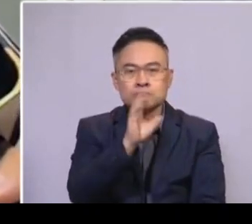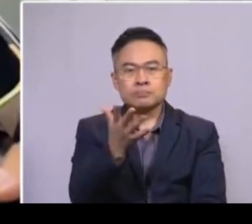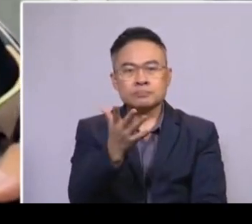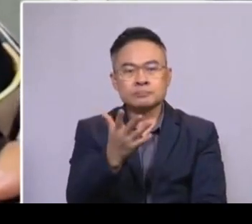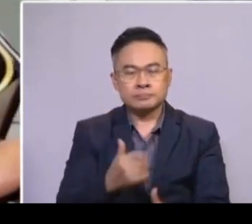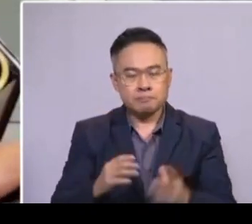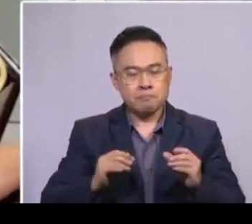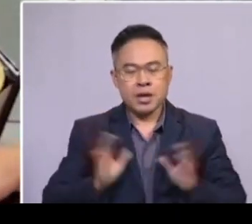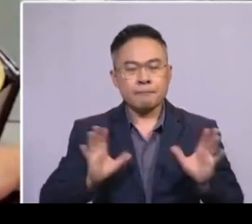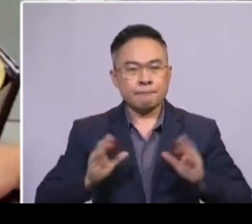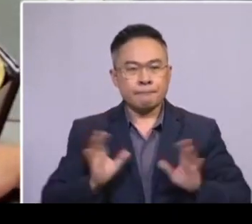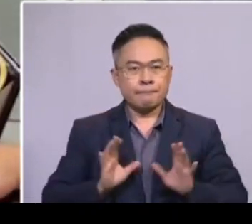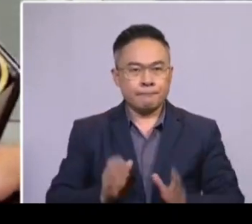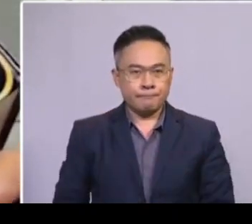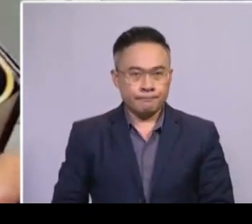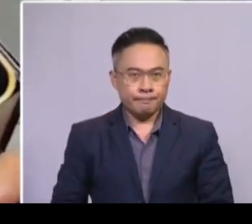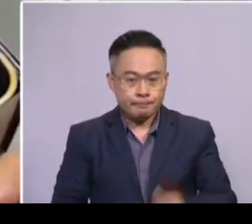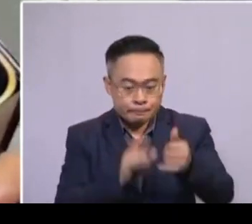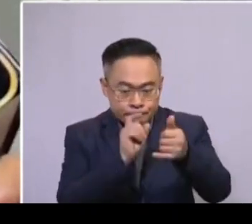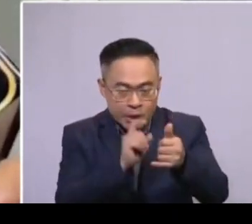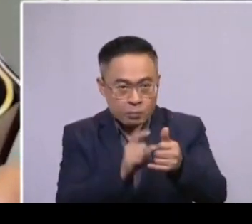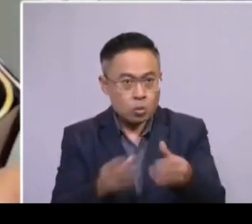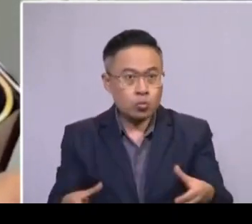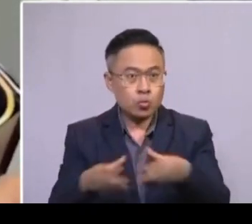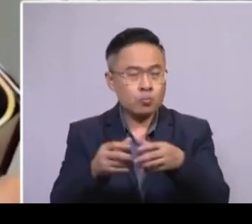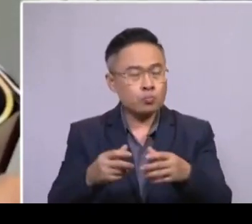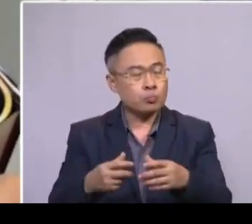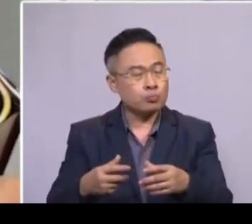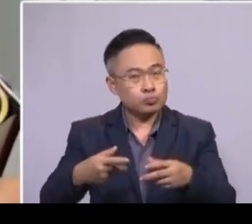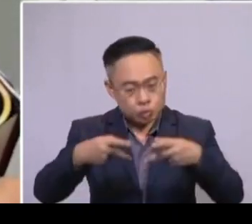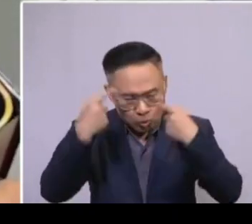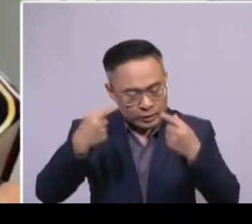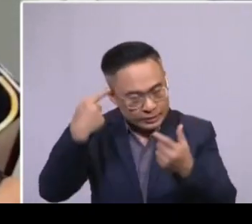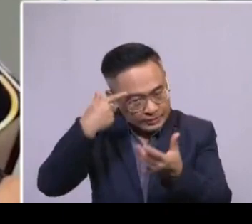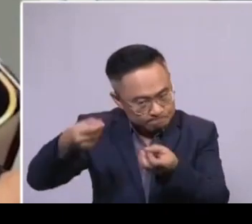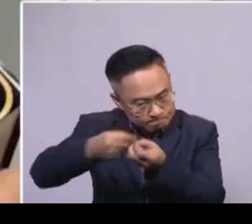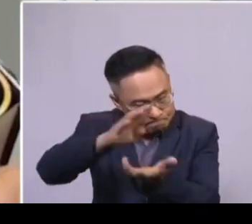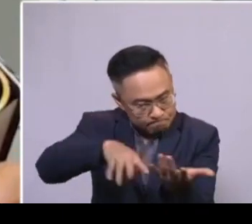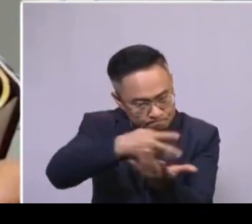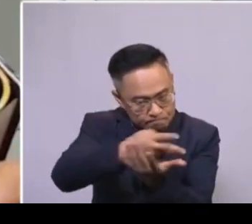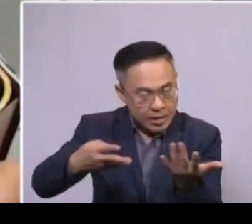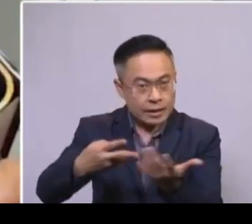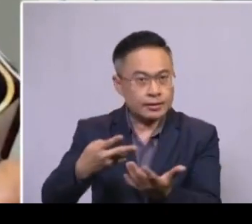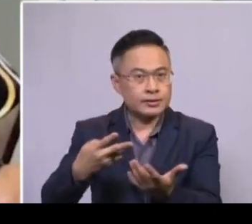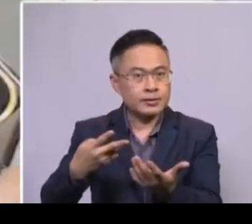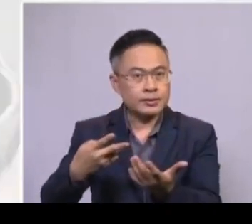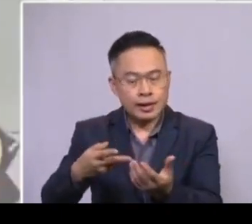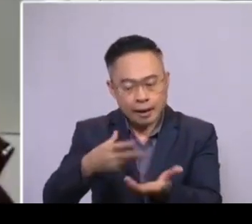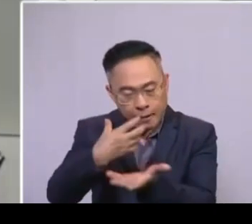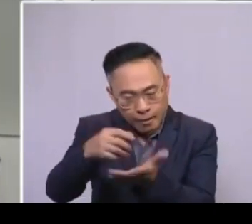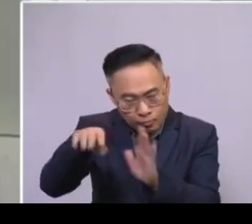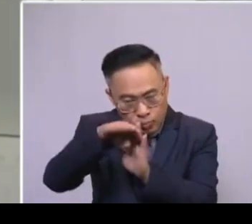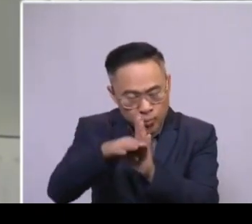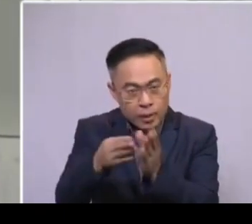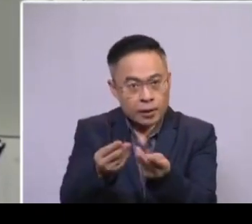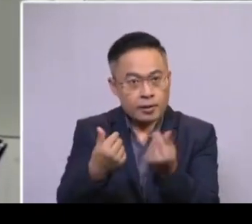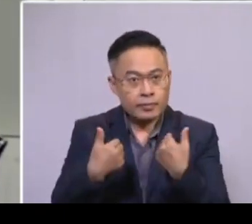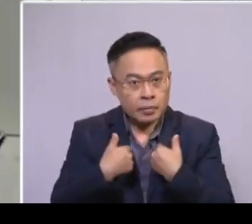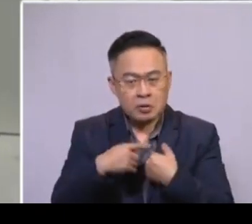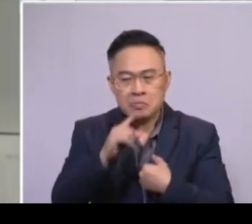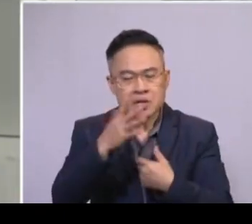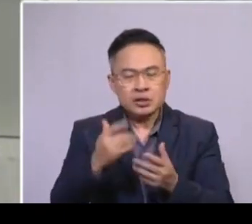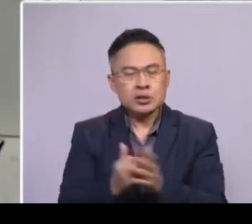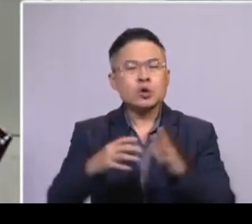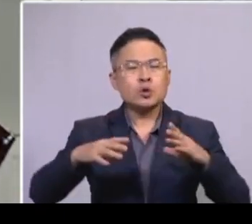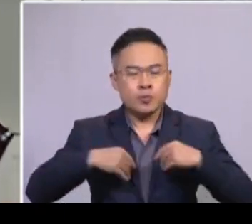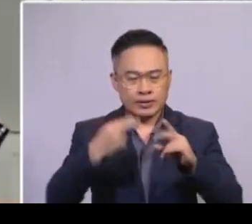ว่าเขาได้ร่วมขบวนการไหมหรือว่าเขาเป็นคนวางแผนตั้งแต่ต้นหรือยังไงก็ให้กลายเป็นบุคคลตามมาจากอย่างเดียวครับในเรื่องของการวางแผนนะฮะ